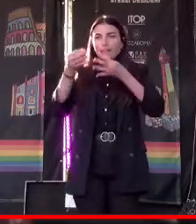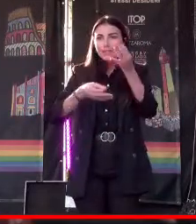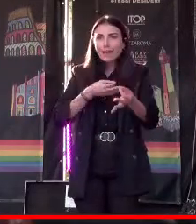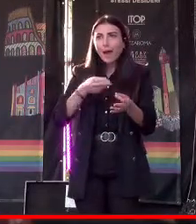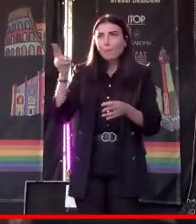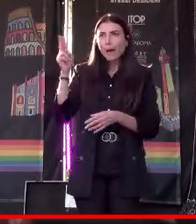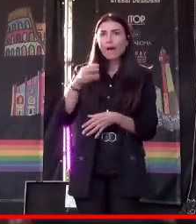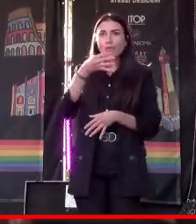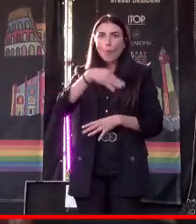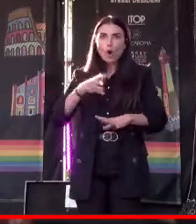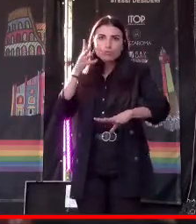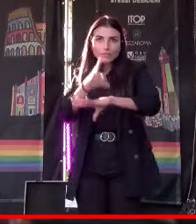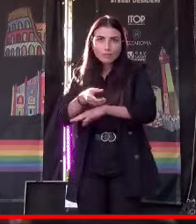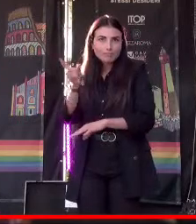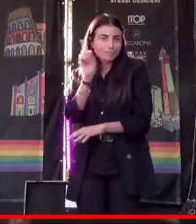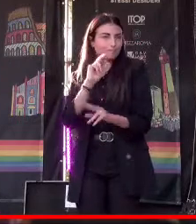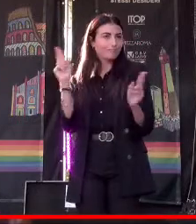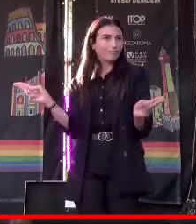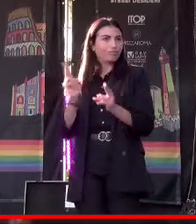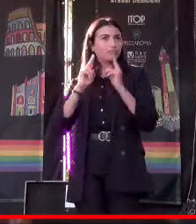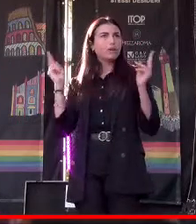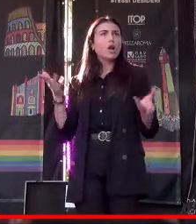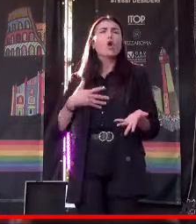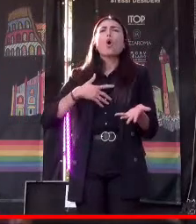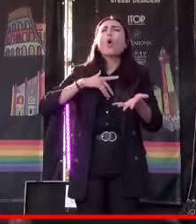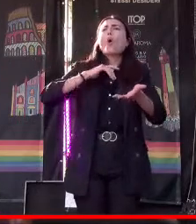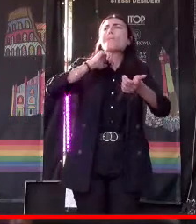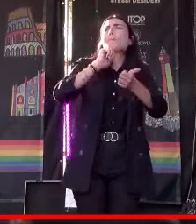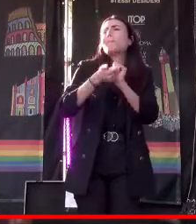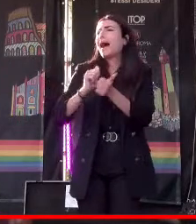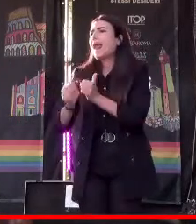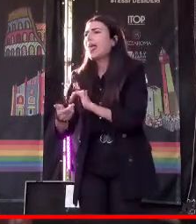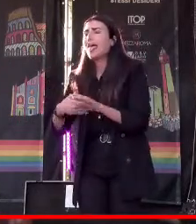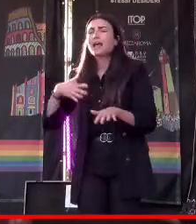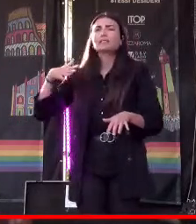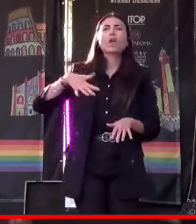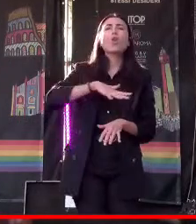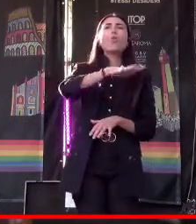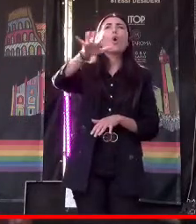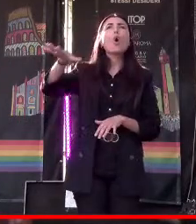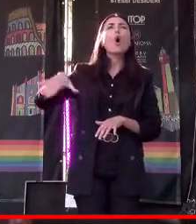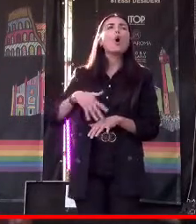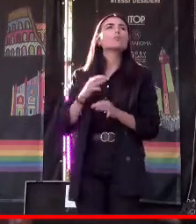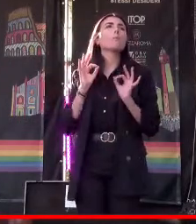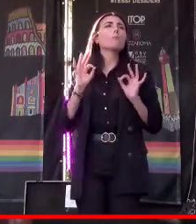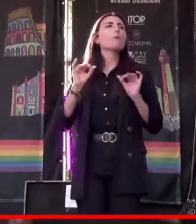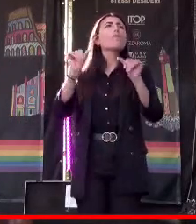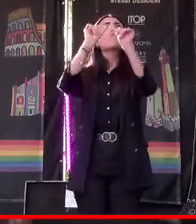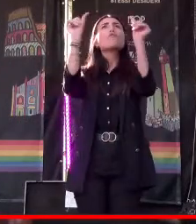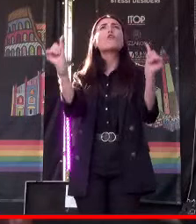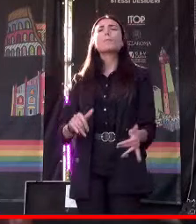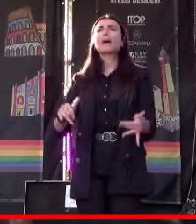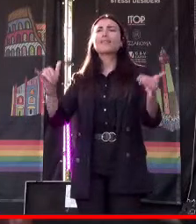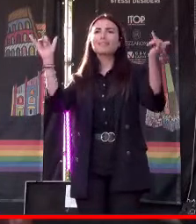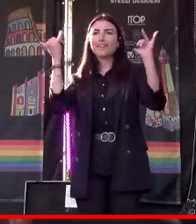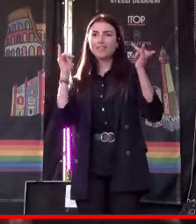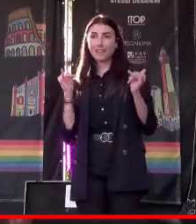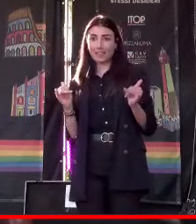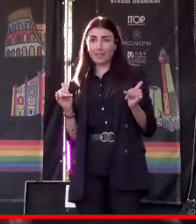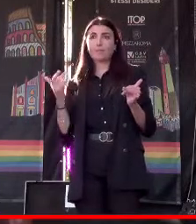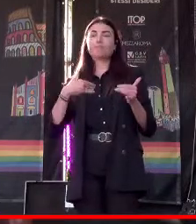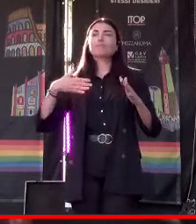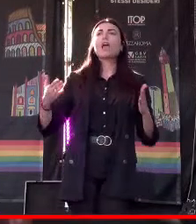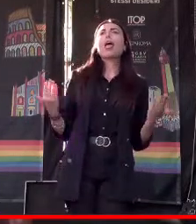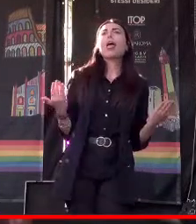riesce ad andare, a qualunque palestra, a qualunque luogo, a qualunque no, forma di divertimento,